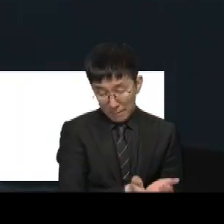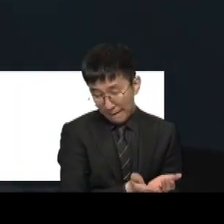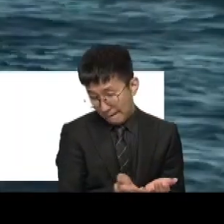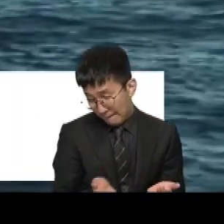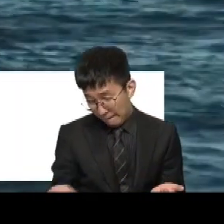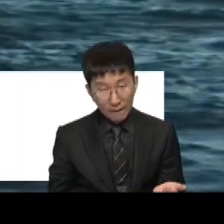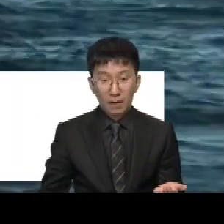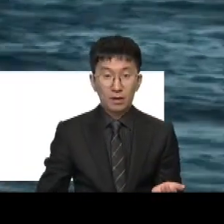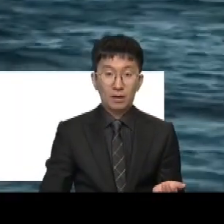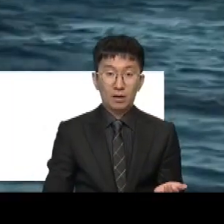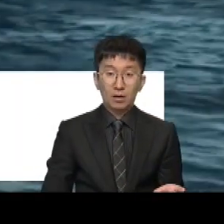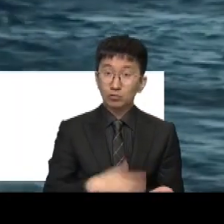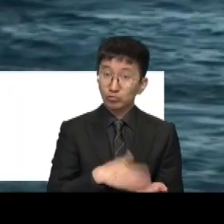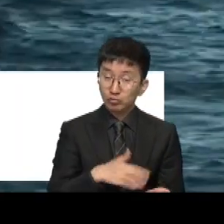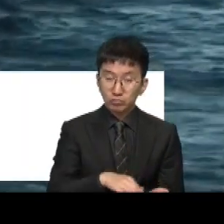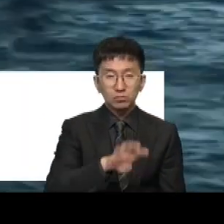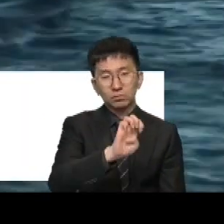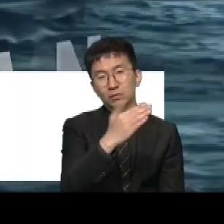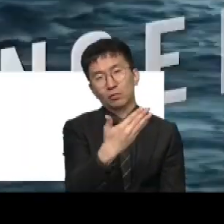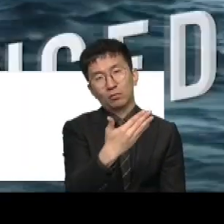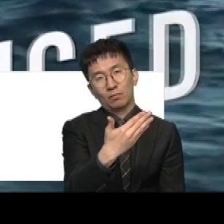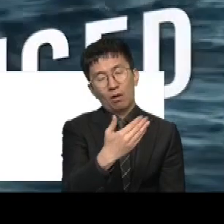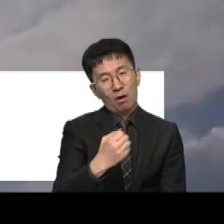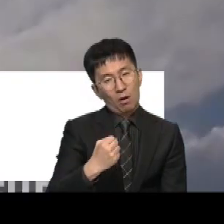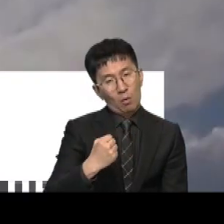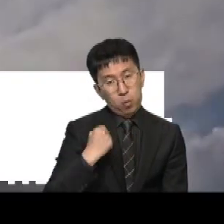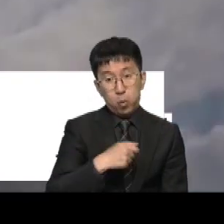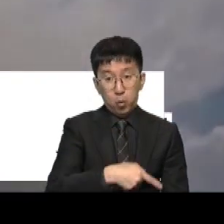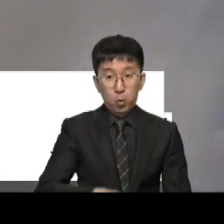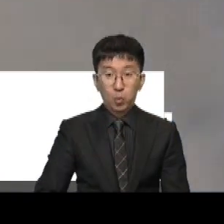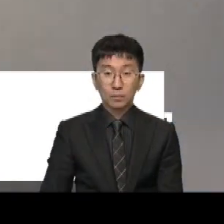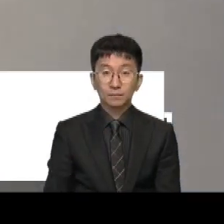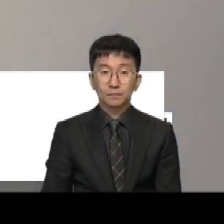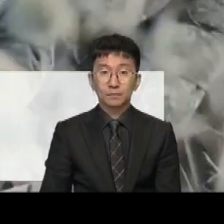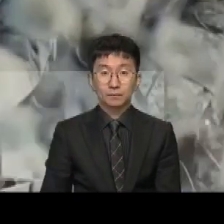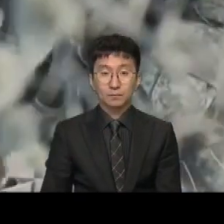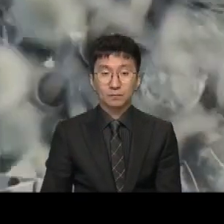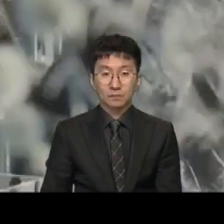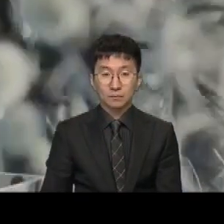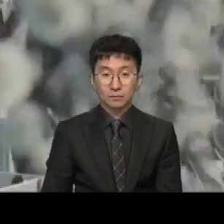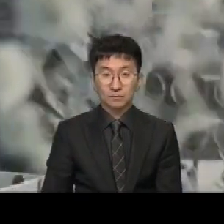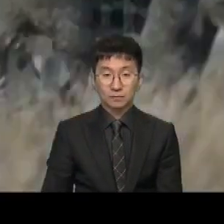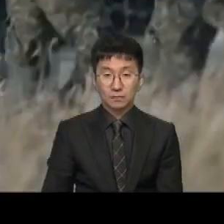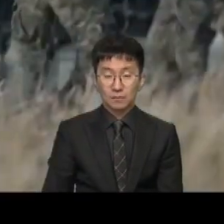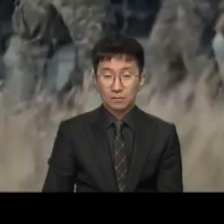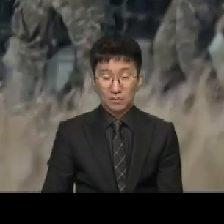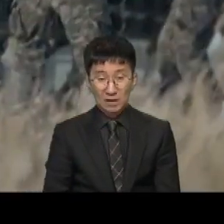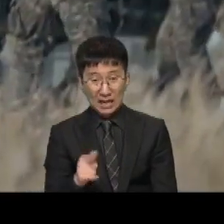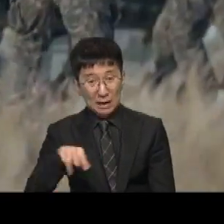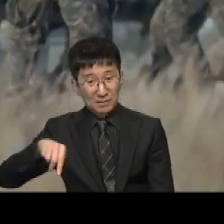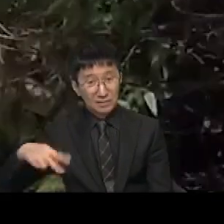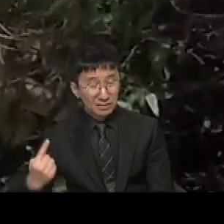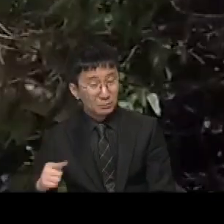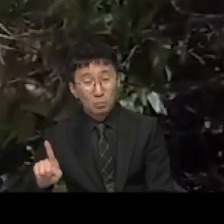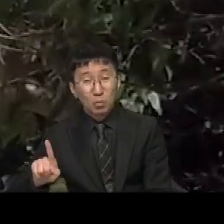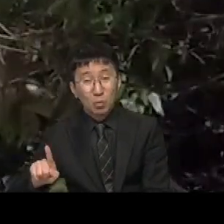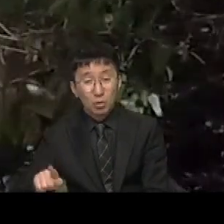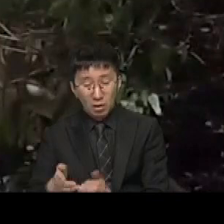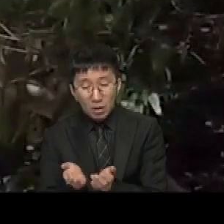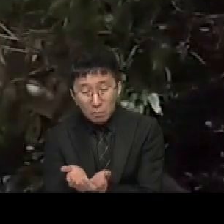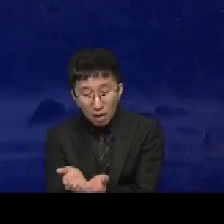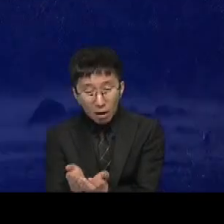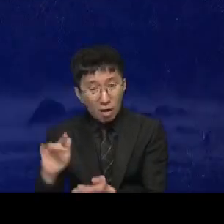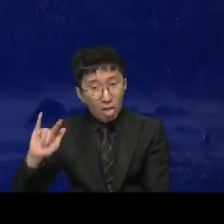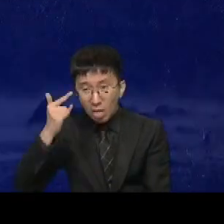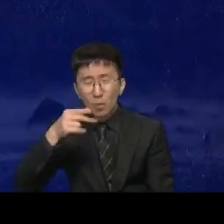경비함과 해안전투함 49척 등 해군 전력도 있습니다. 로켓 전력 위주인 하마스는 육해공 분류도